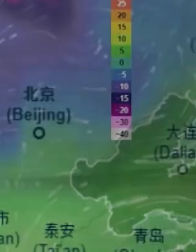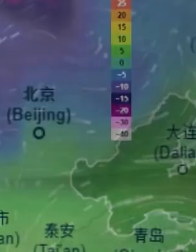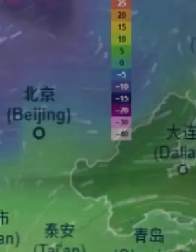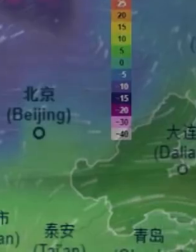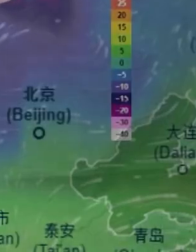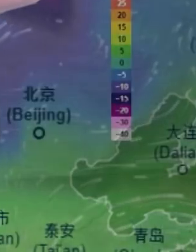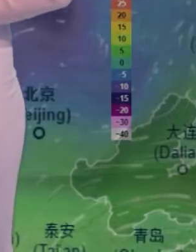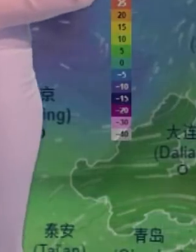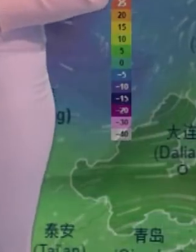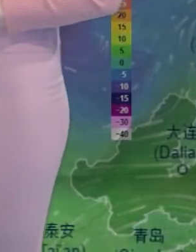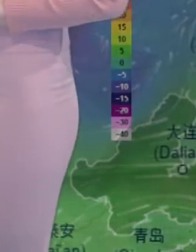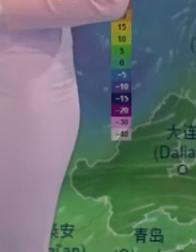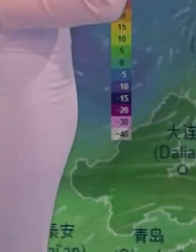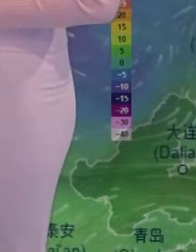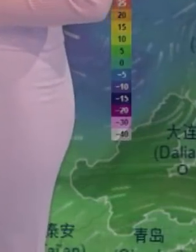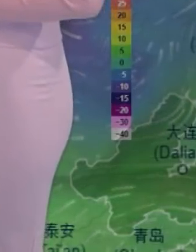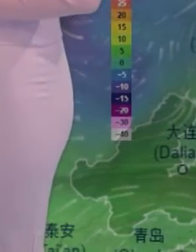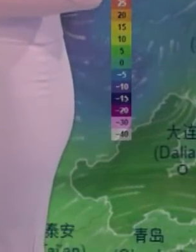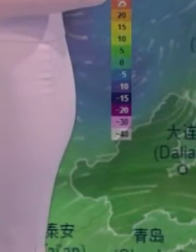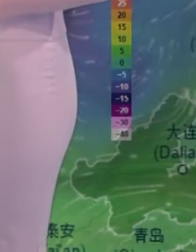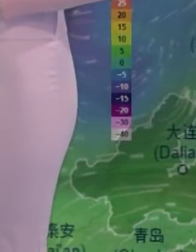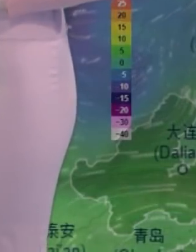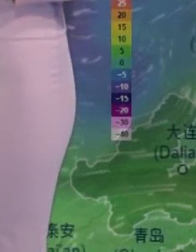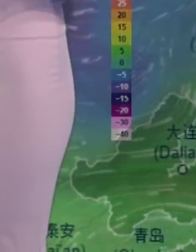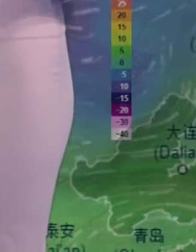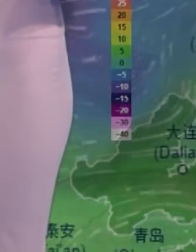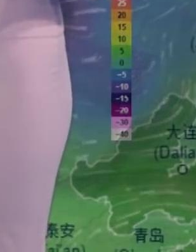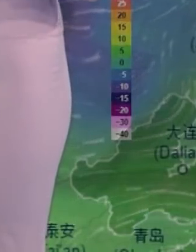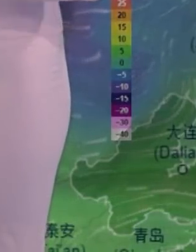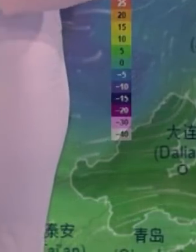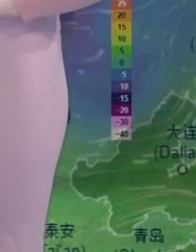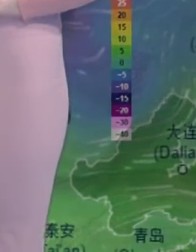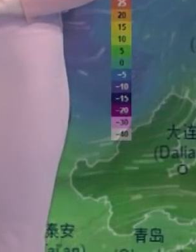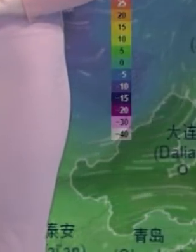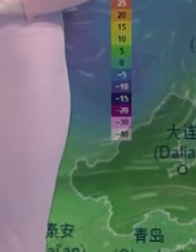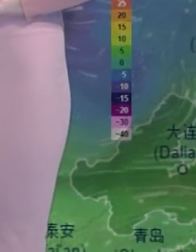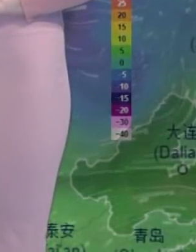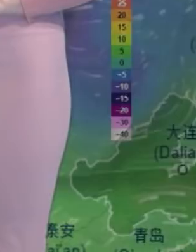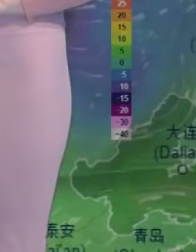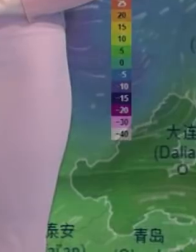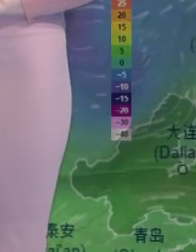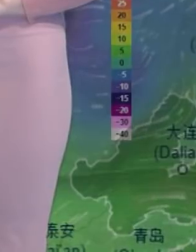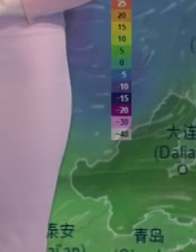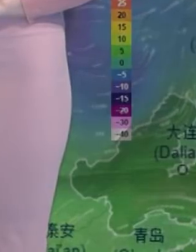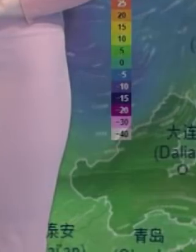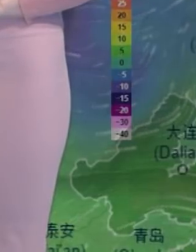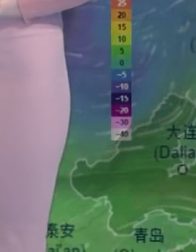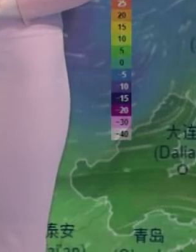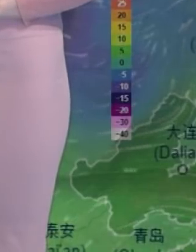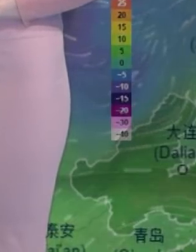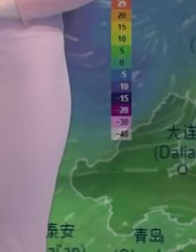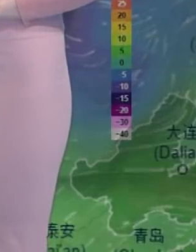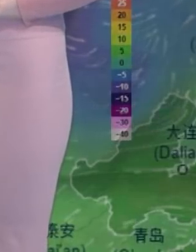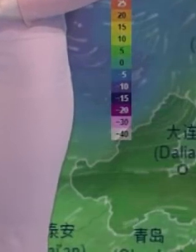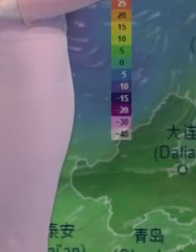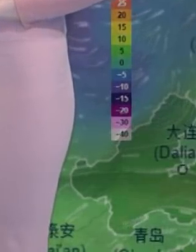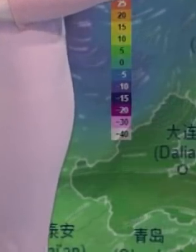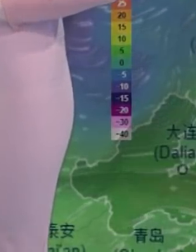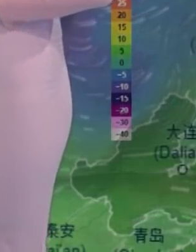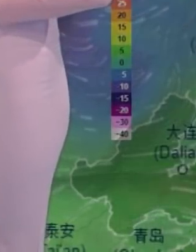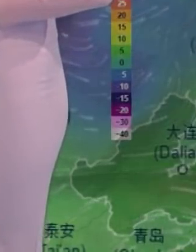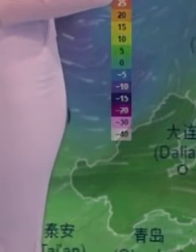Алтай хангай хөвсгөл хинтийн уулархаг нутаг Хэрлэн голын хөндийгөр шөнөдөө 30-аас 35, өдөртөө 18-аас 23 хэм